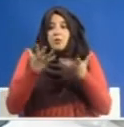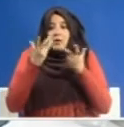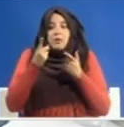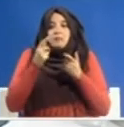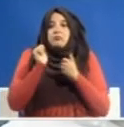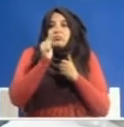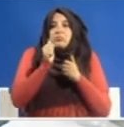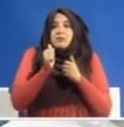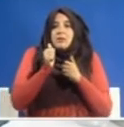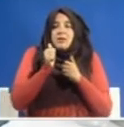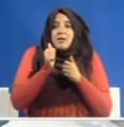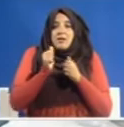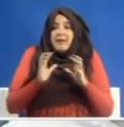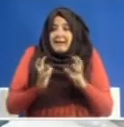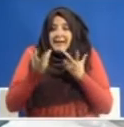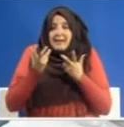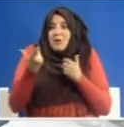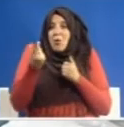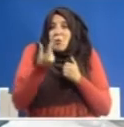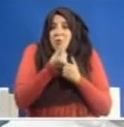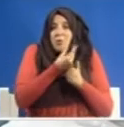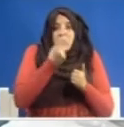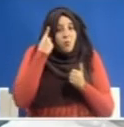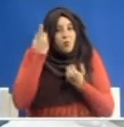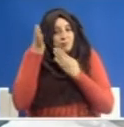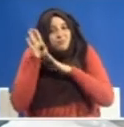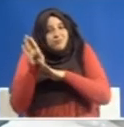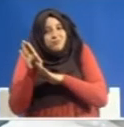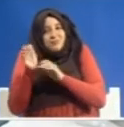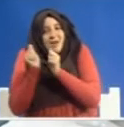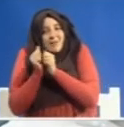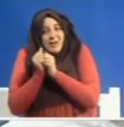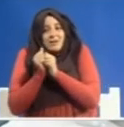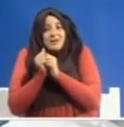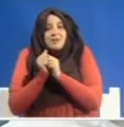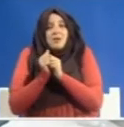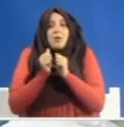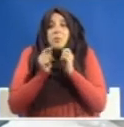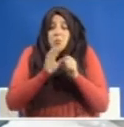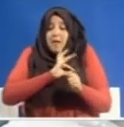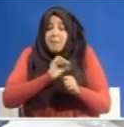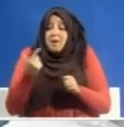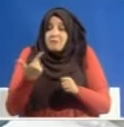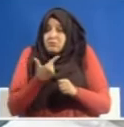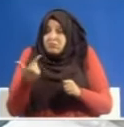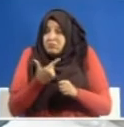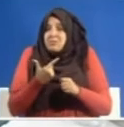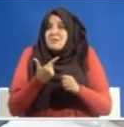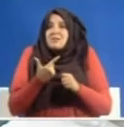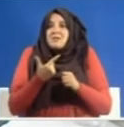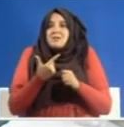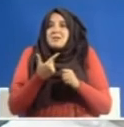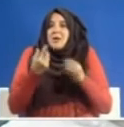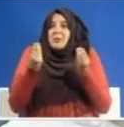أنفسكم أزواجا لتسكنوا إليها وجعل بينكم مودة ورحمة إن في ذلك لآيات لقوم يتفكرون. وكذلك الآية